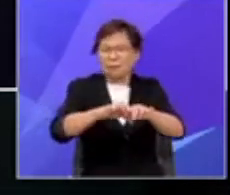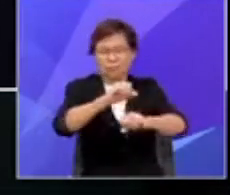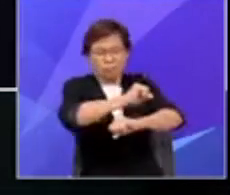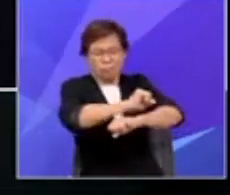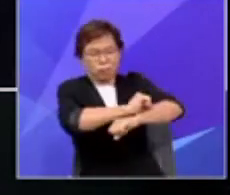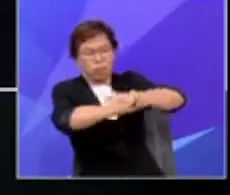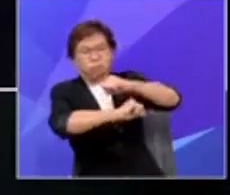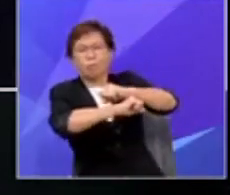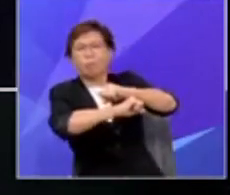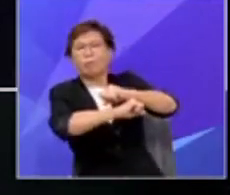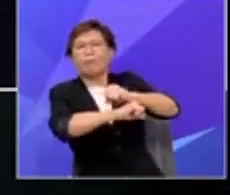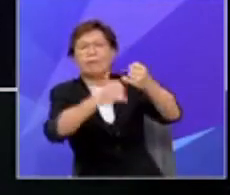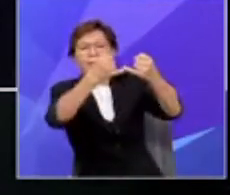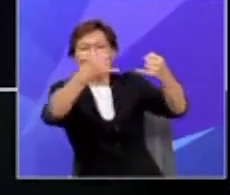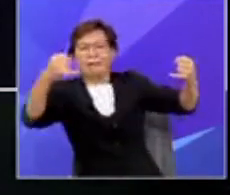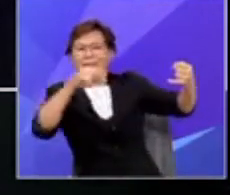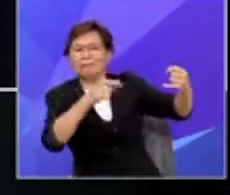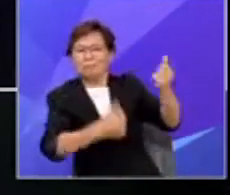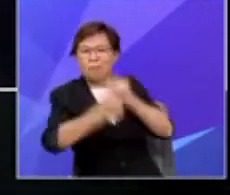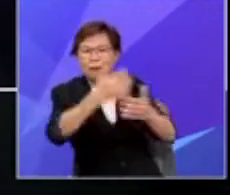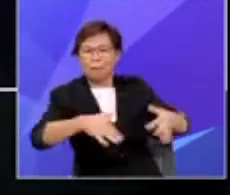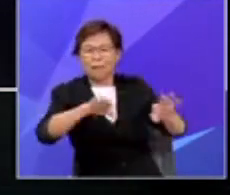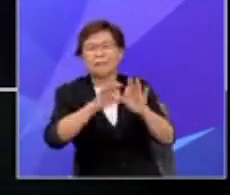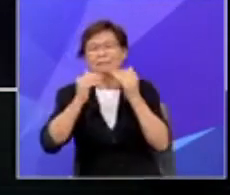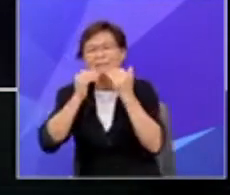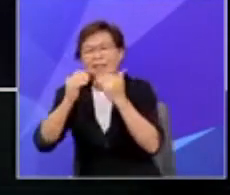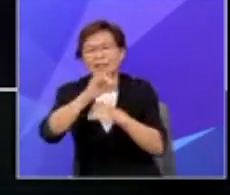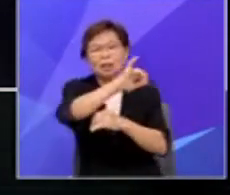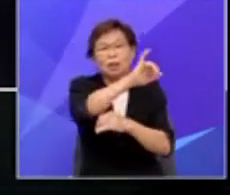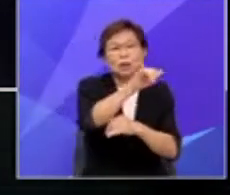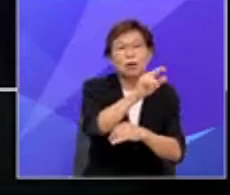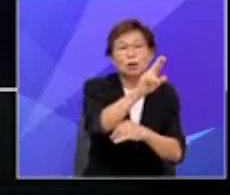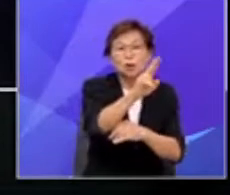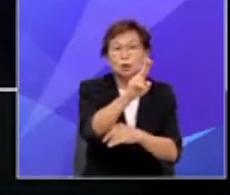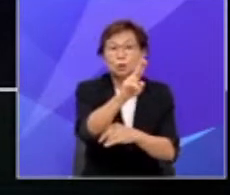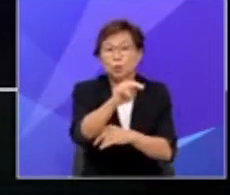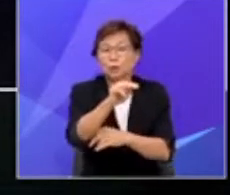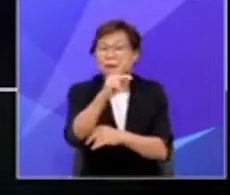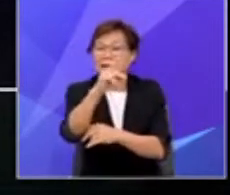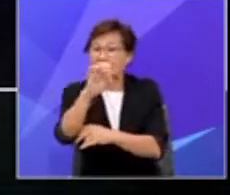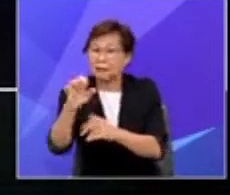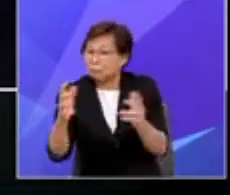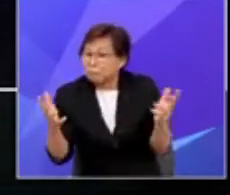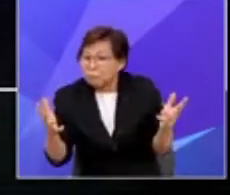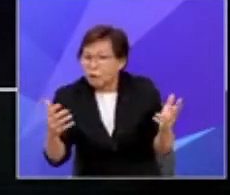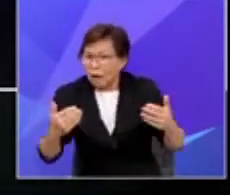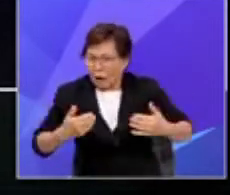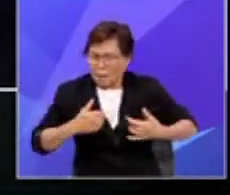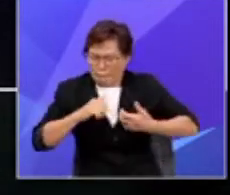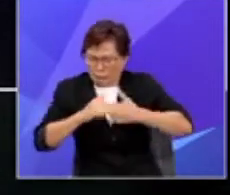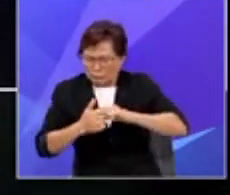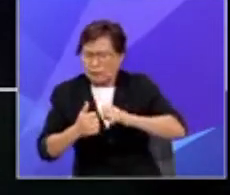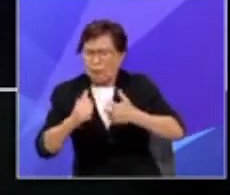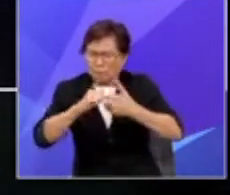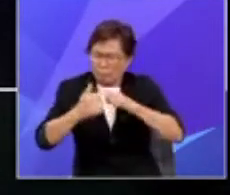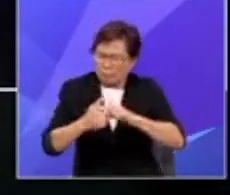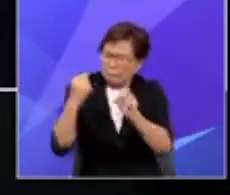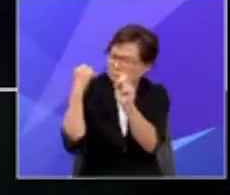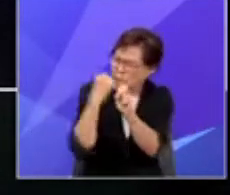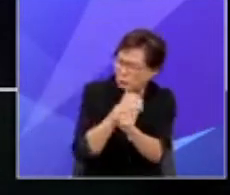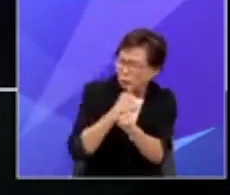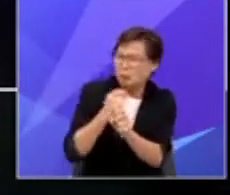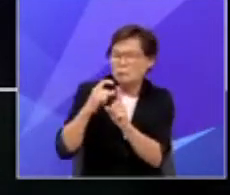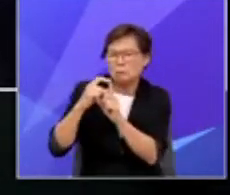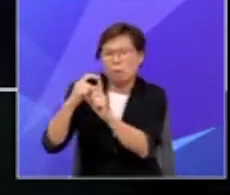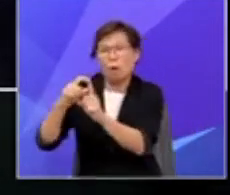penting ya ya thank you di masih nyuci disebalik ada isu dan masalah dan cabaran yang